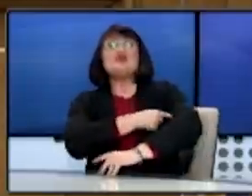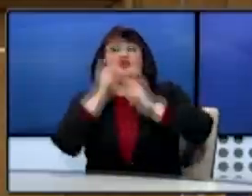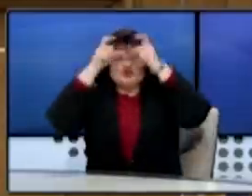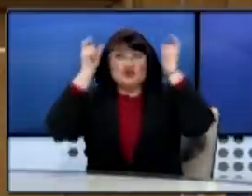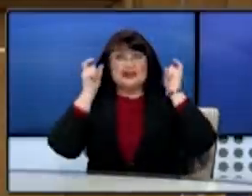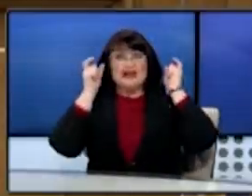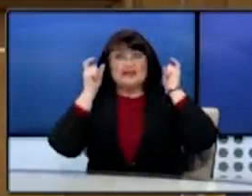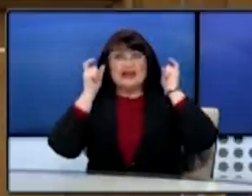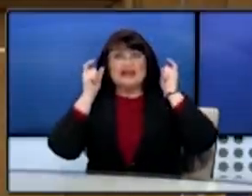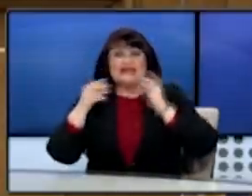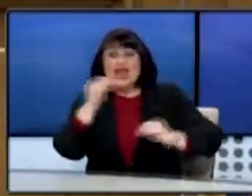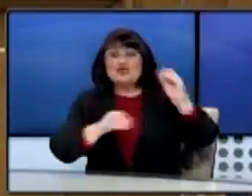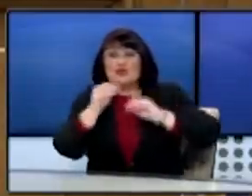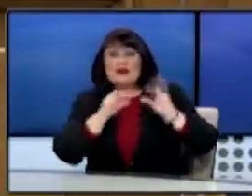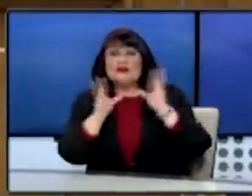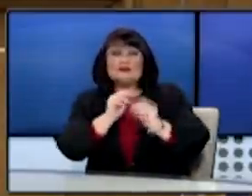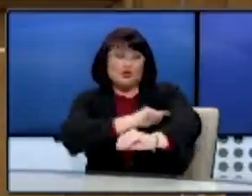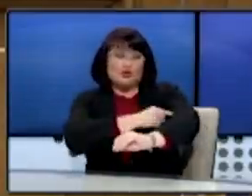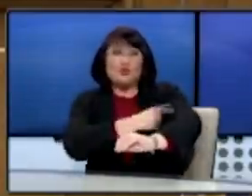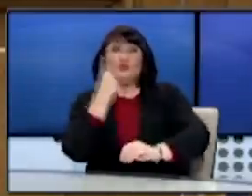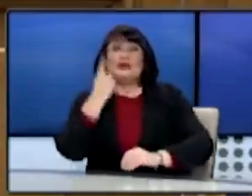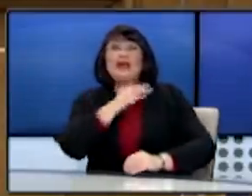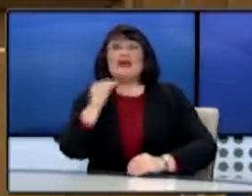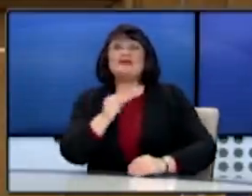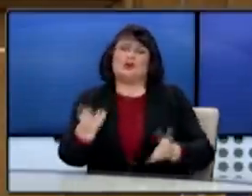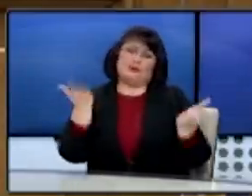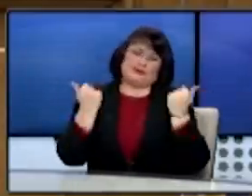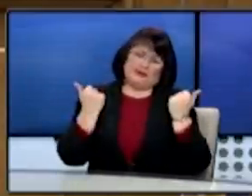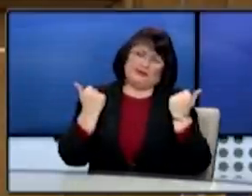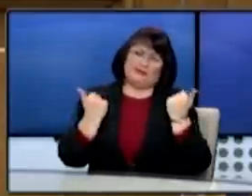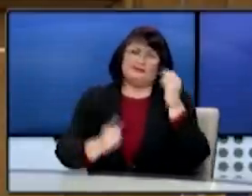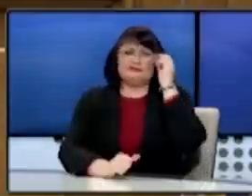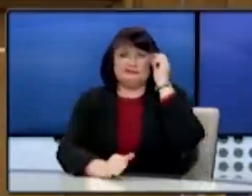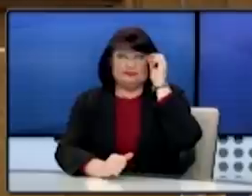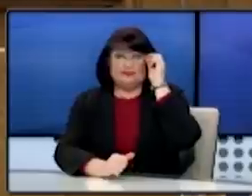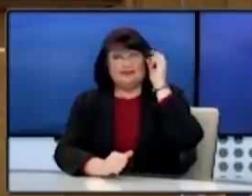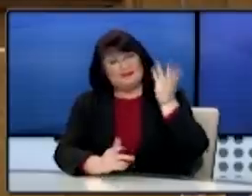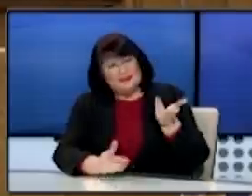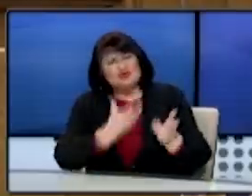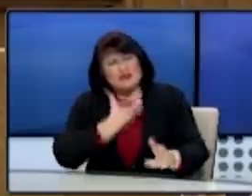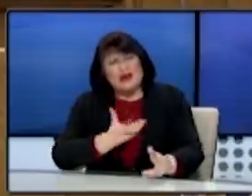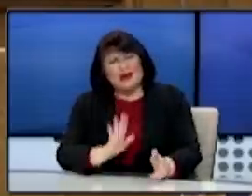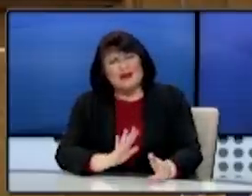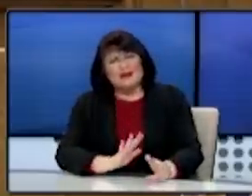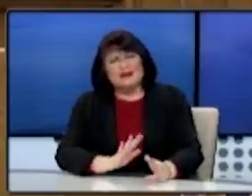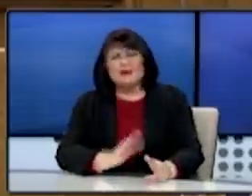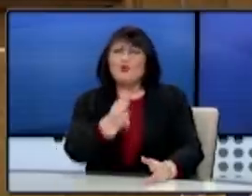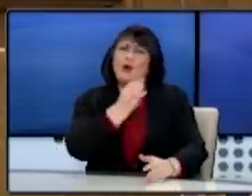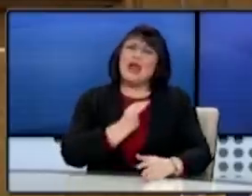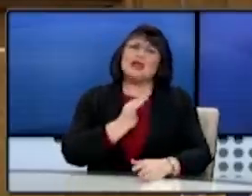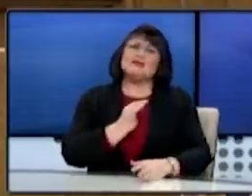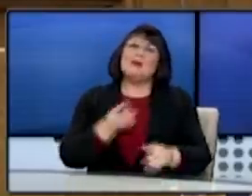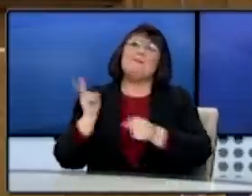για νοσηλευτές, ιατρικό εξοπλισμό, ούτε ένα ευρώ. Αλήθεια μας λέτε ότι την ώρα